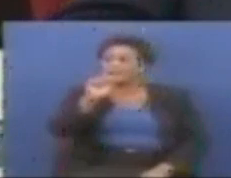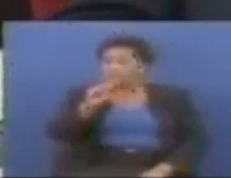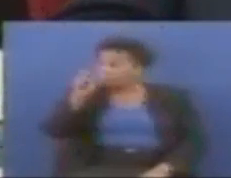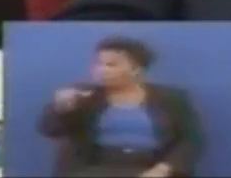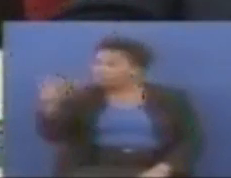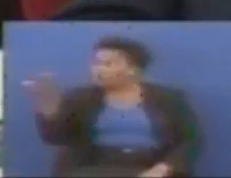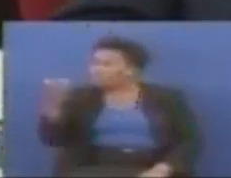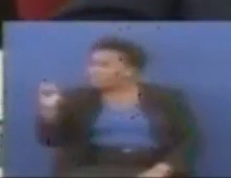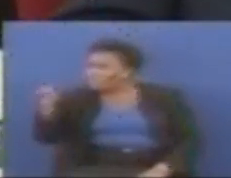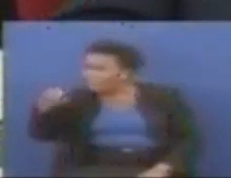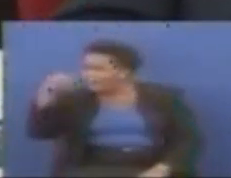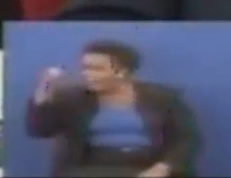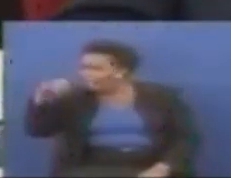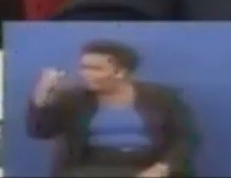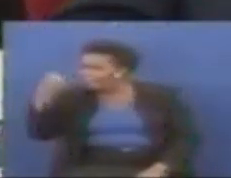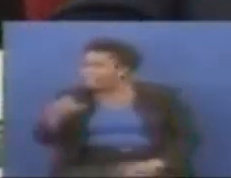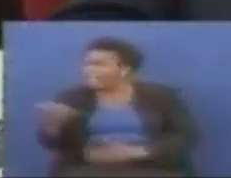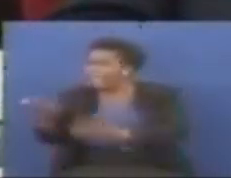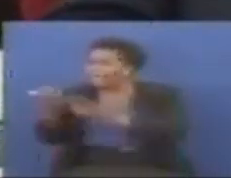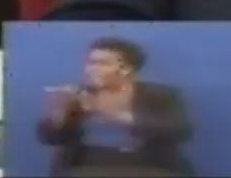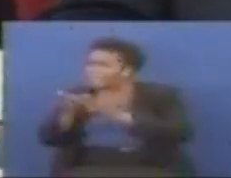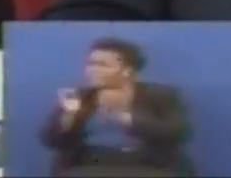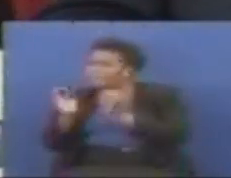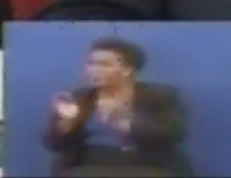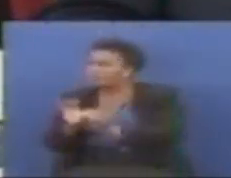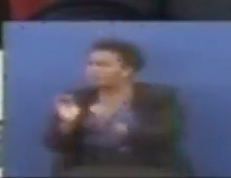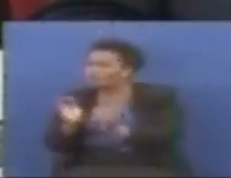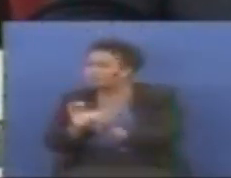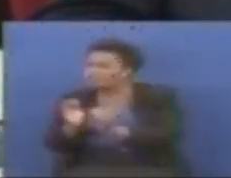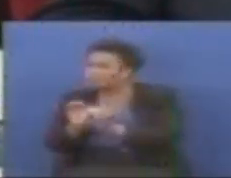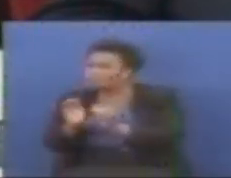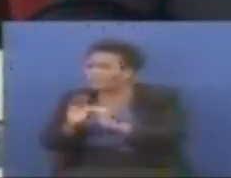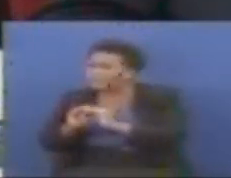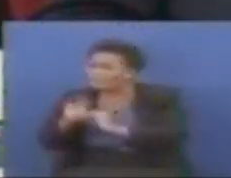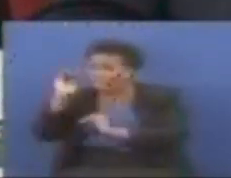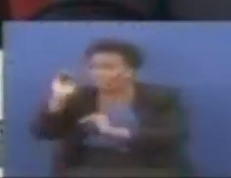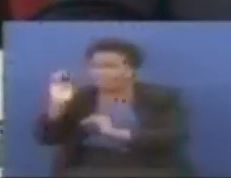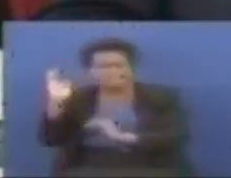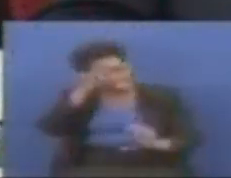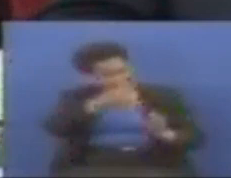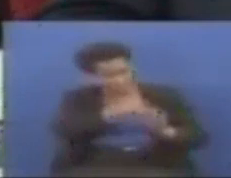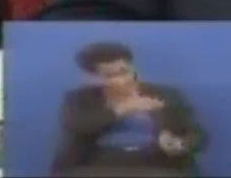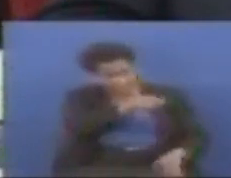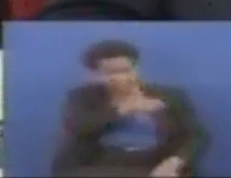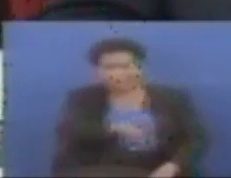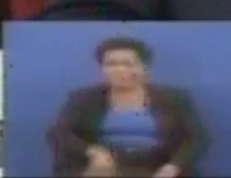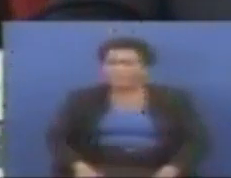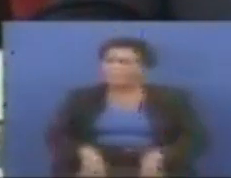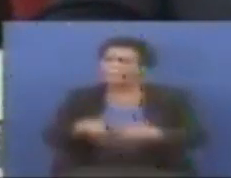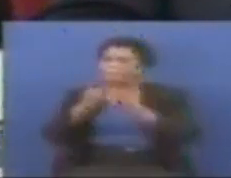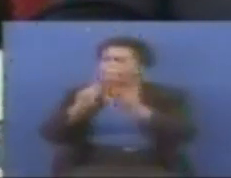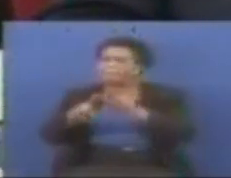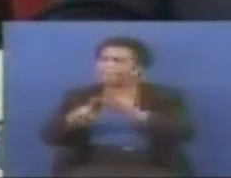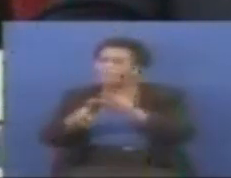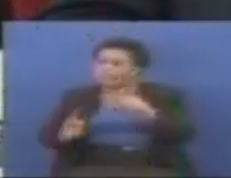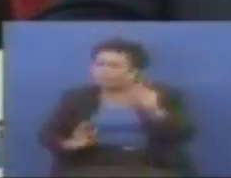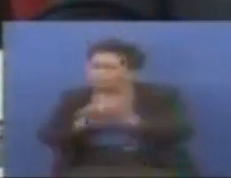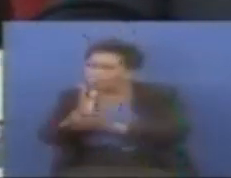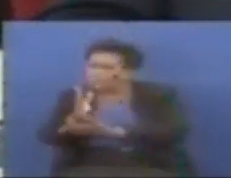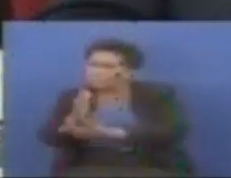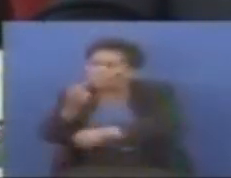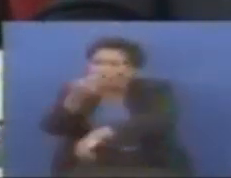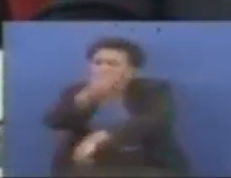ukimwi na mapambano dhidi ya dawa za kulevya kuwashukuru wadau wote ambao wameshirikiana